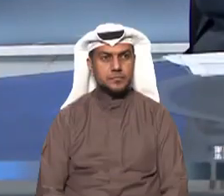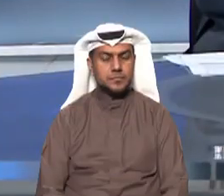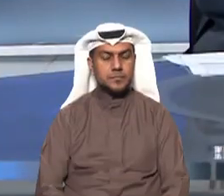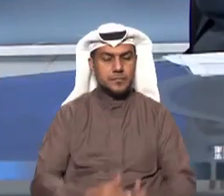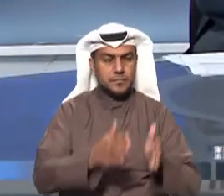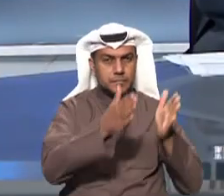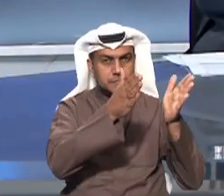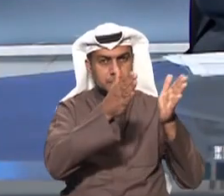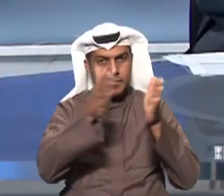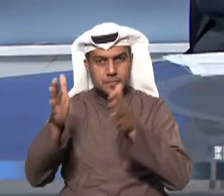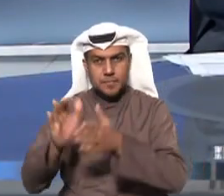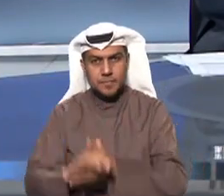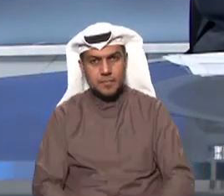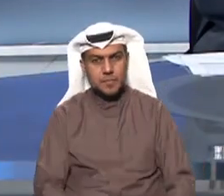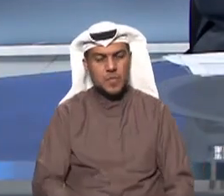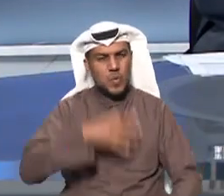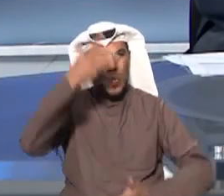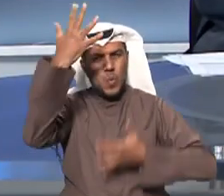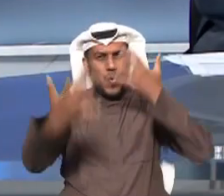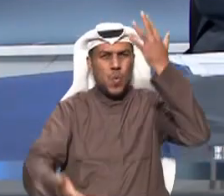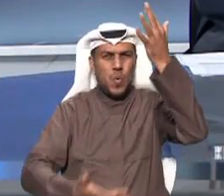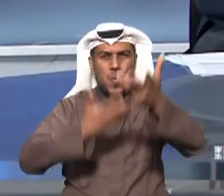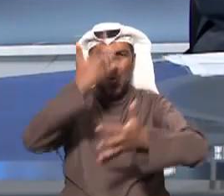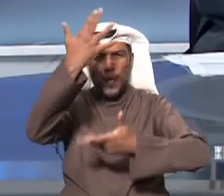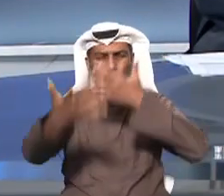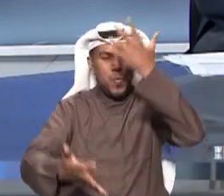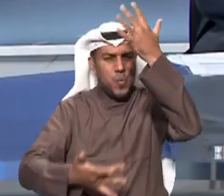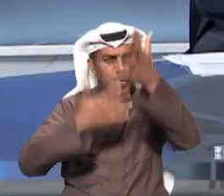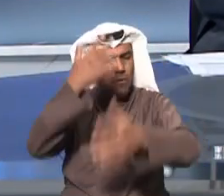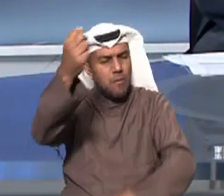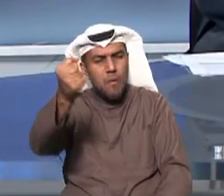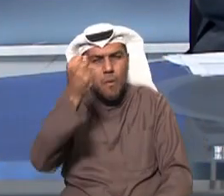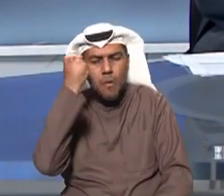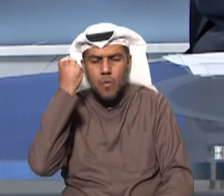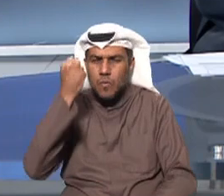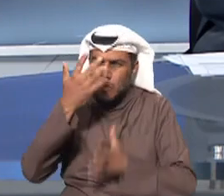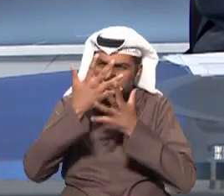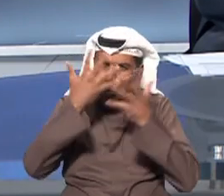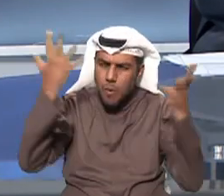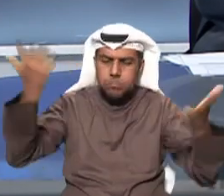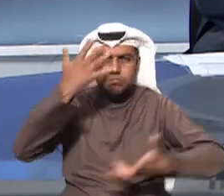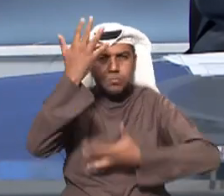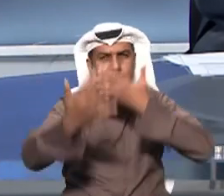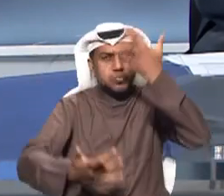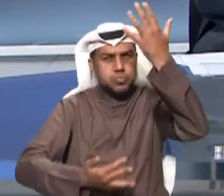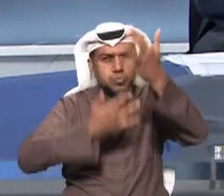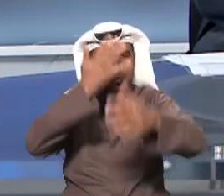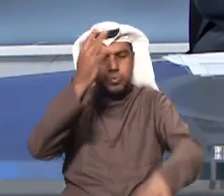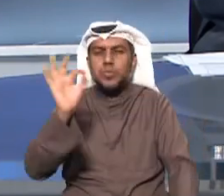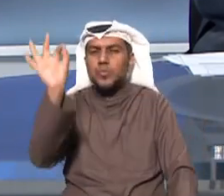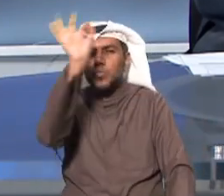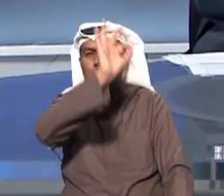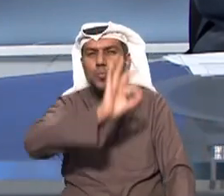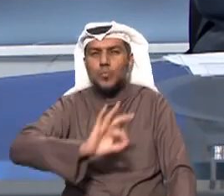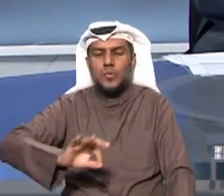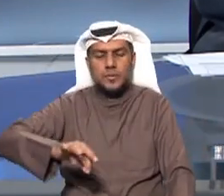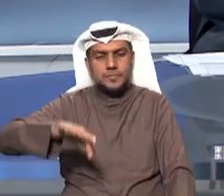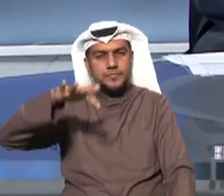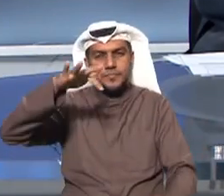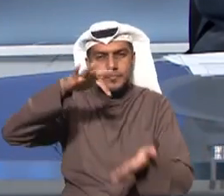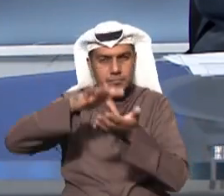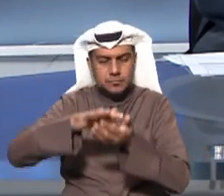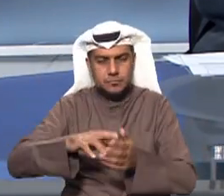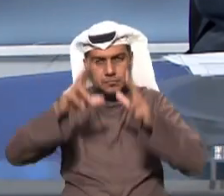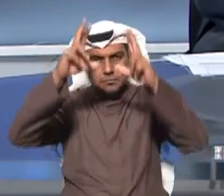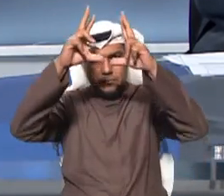بعد اندلاع حريق كبير في مخيم بحنين شمال لبنان وتشرد العائلات اللاجئة، هبت دولة